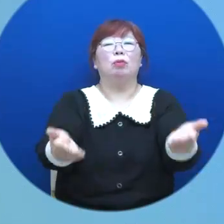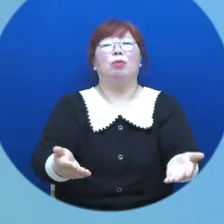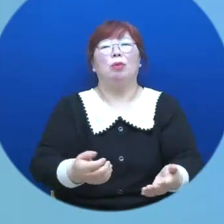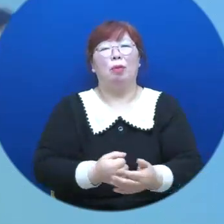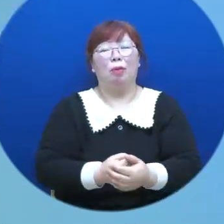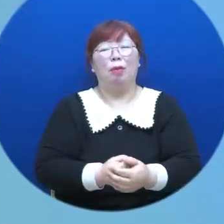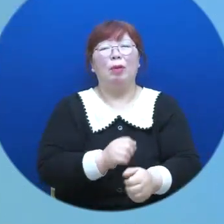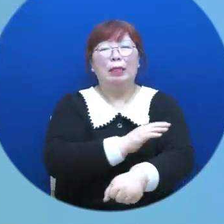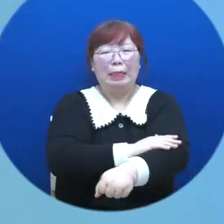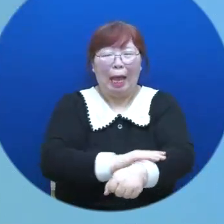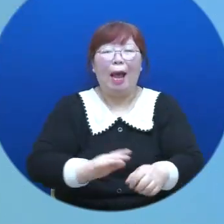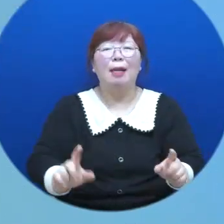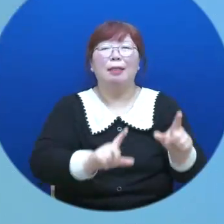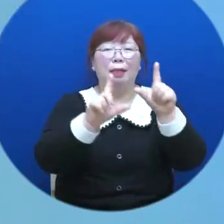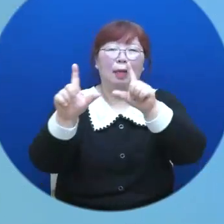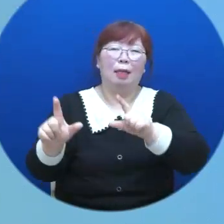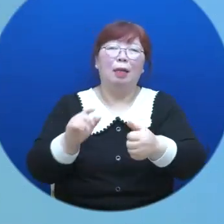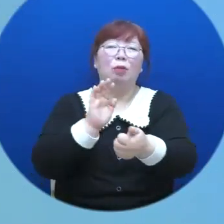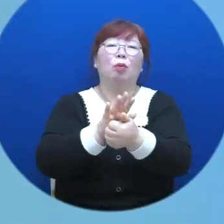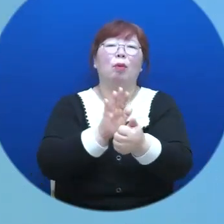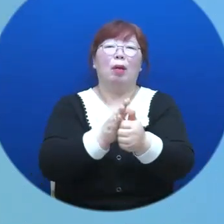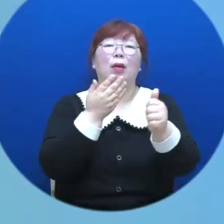잘 살게 만들도록 도와주는 거예요.